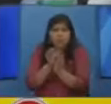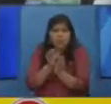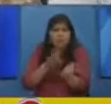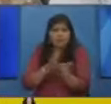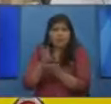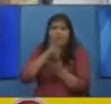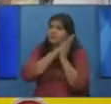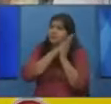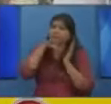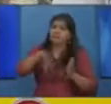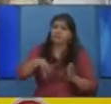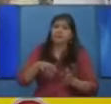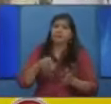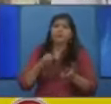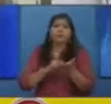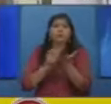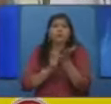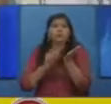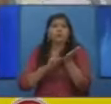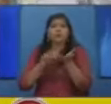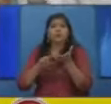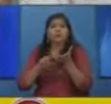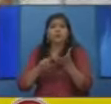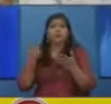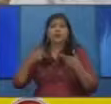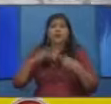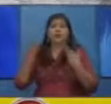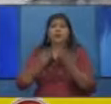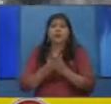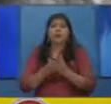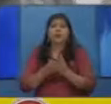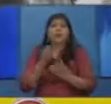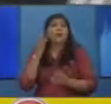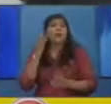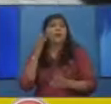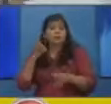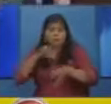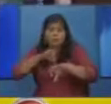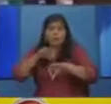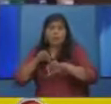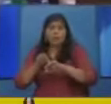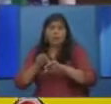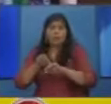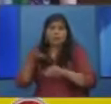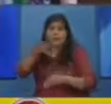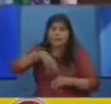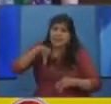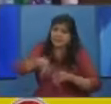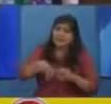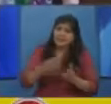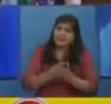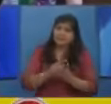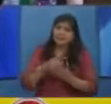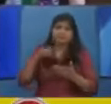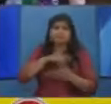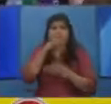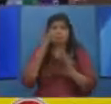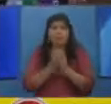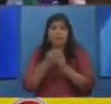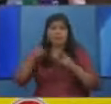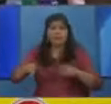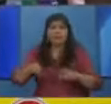हैं। तूतुकुड़ी को पर्ल सिटी यानी मोतियों के शहर के रूप में भी जाना जाता है। यह